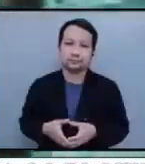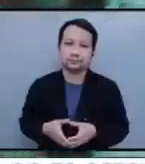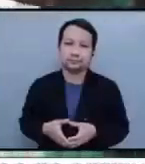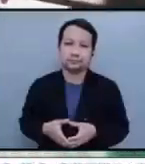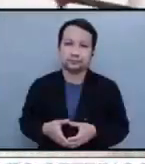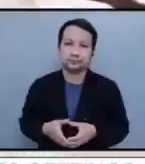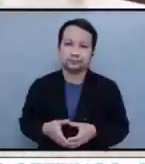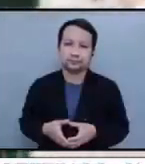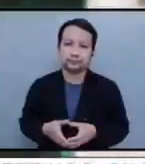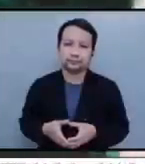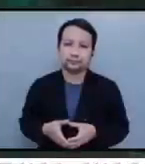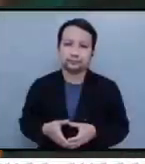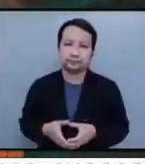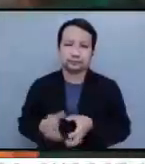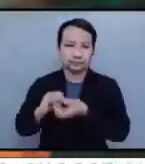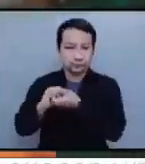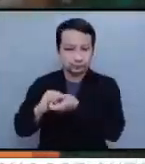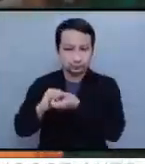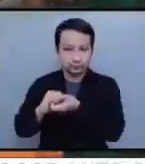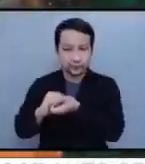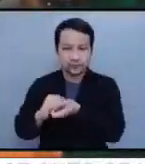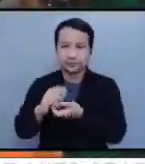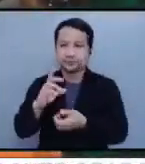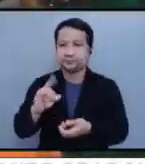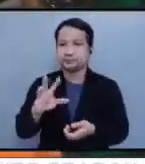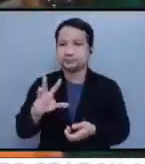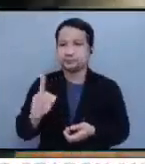So in partnership with DSWD, nangako talaga